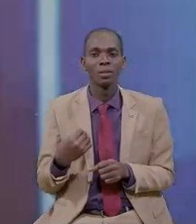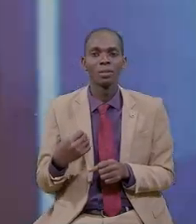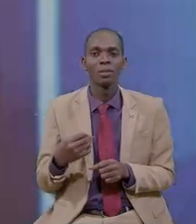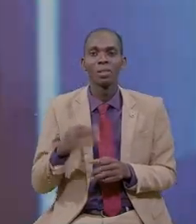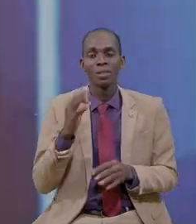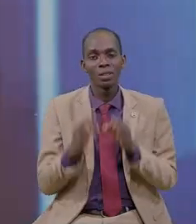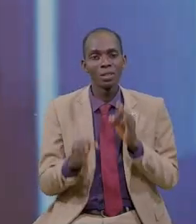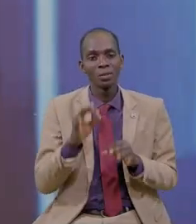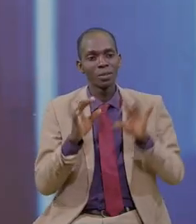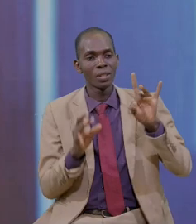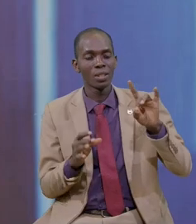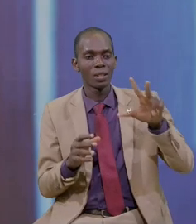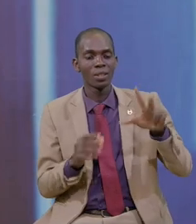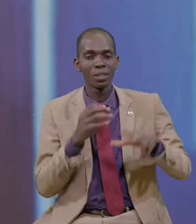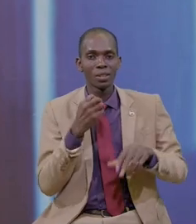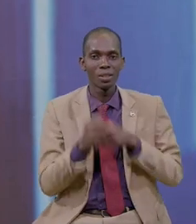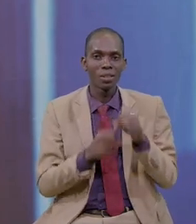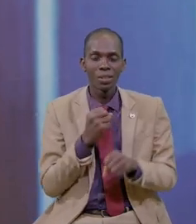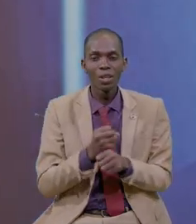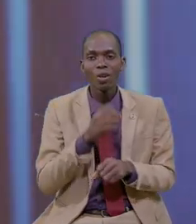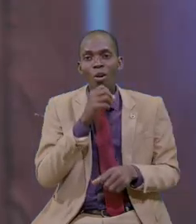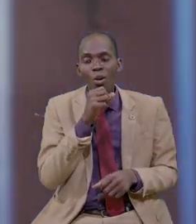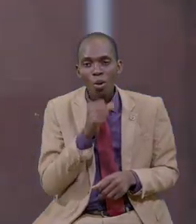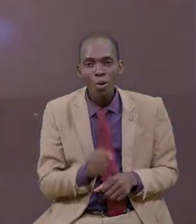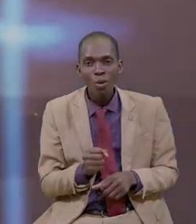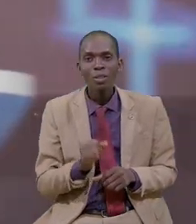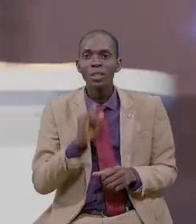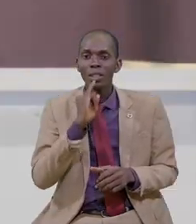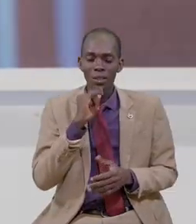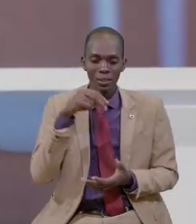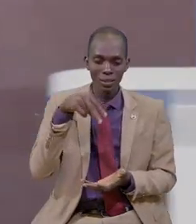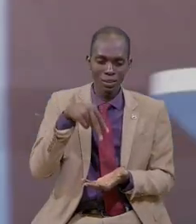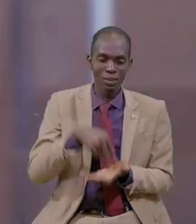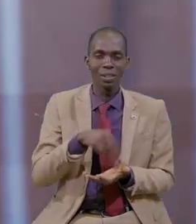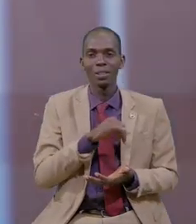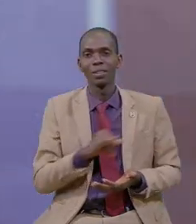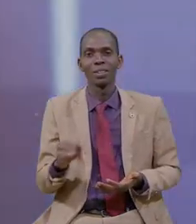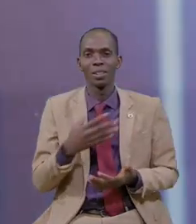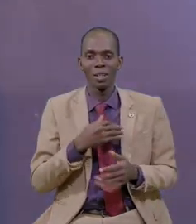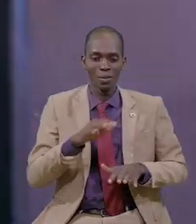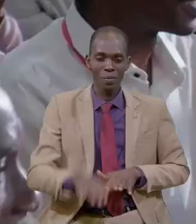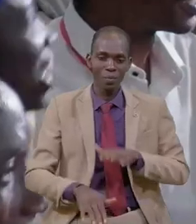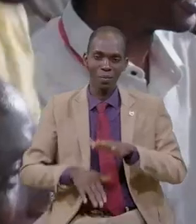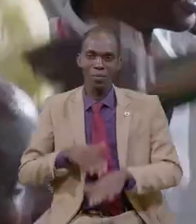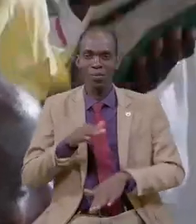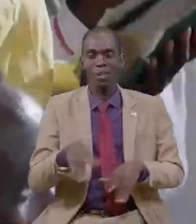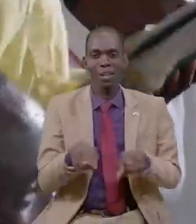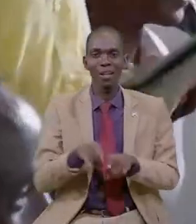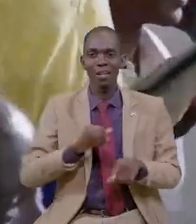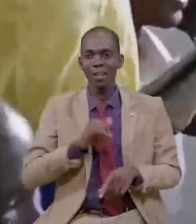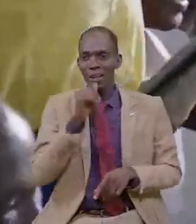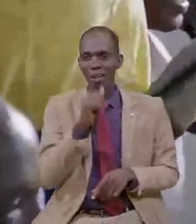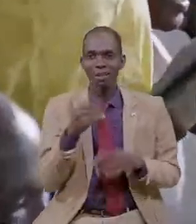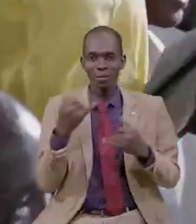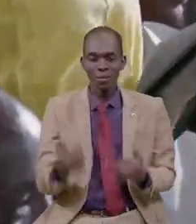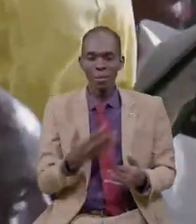Si un vieux de 83 ans est debout, comme je suis debout maintenant, il marche, comme je marche maintenant,